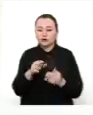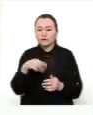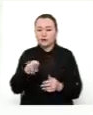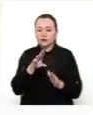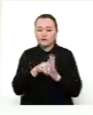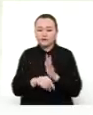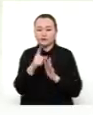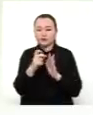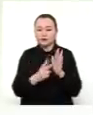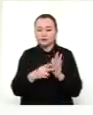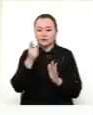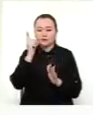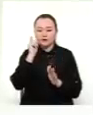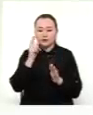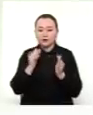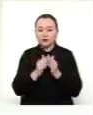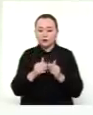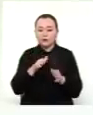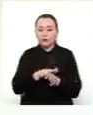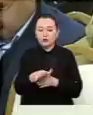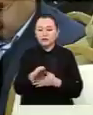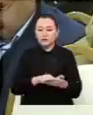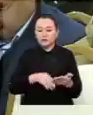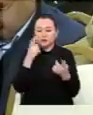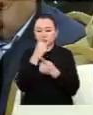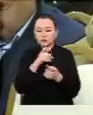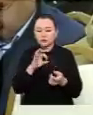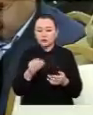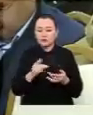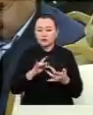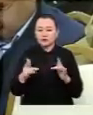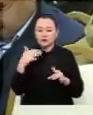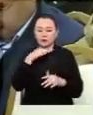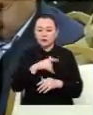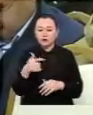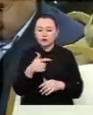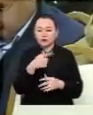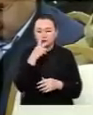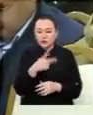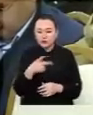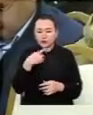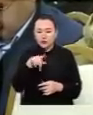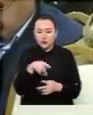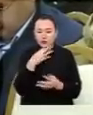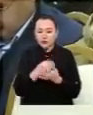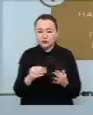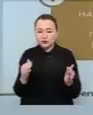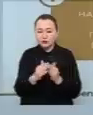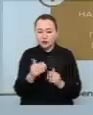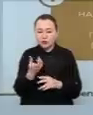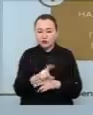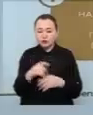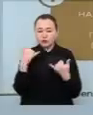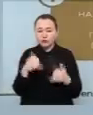внесли 107 ветхих жилых домов. Полный список опубликовали в социальных сетях. Многие горожане увидели в нем номер своего дома и очень